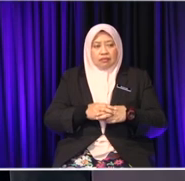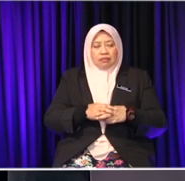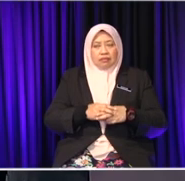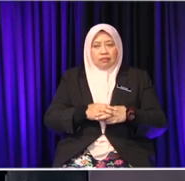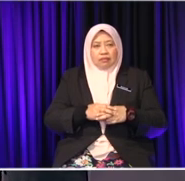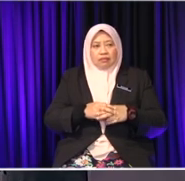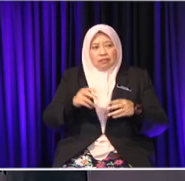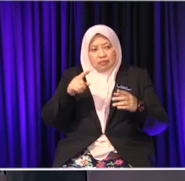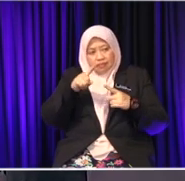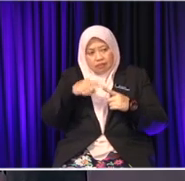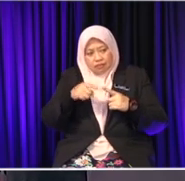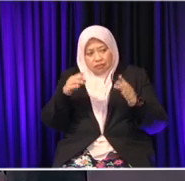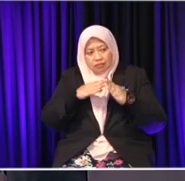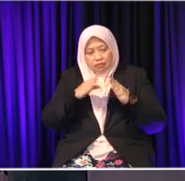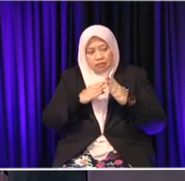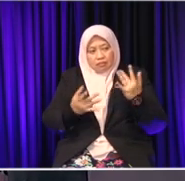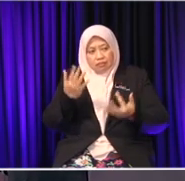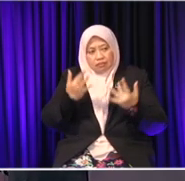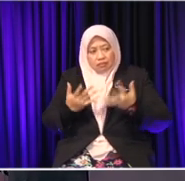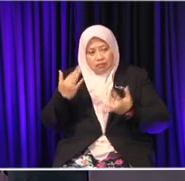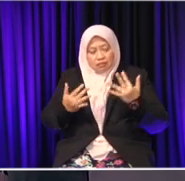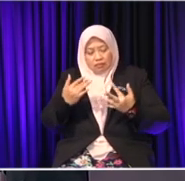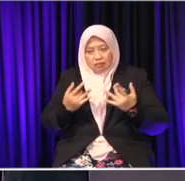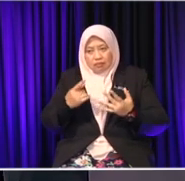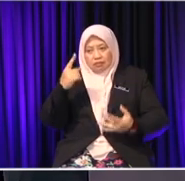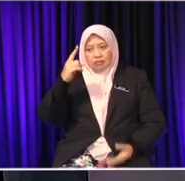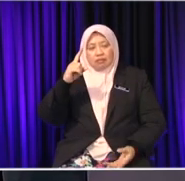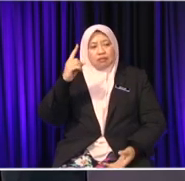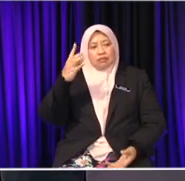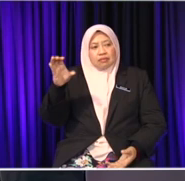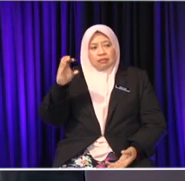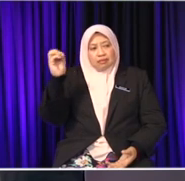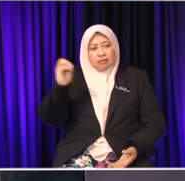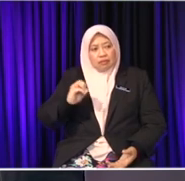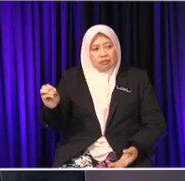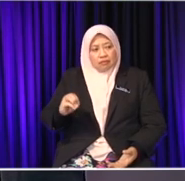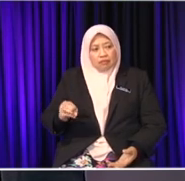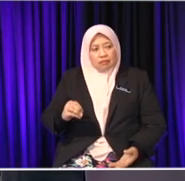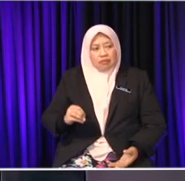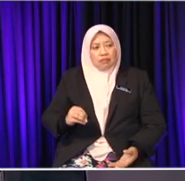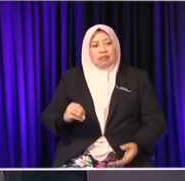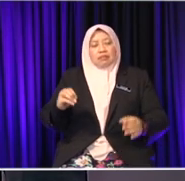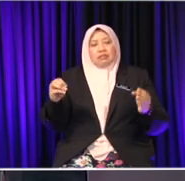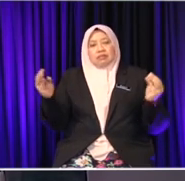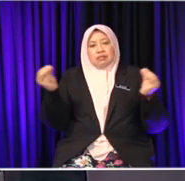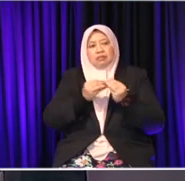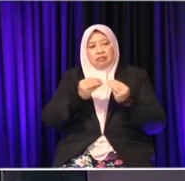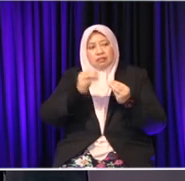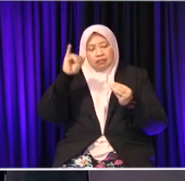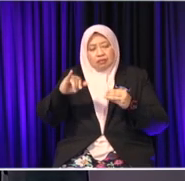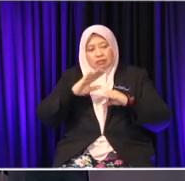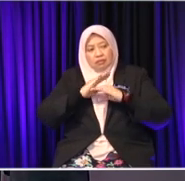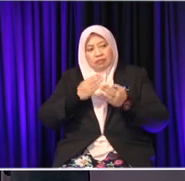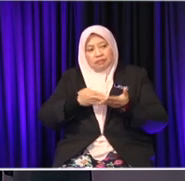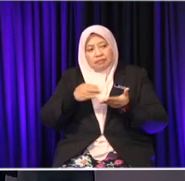rumah kita terbakar oke jumlah yang dibeli tolak dengan tidak